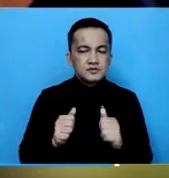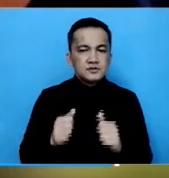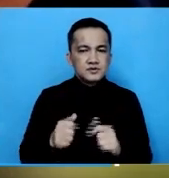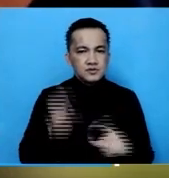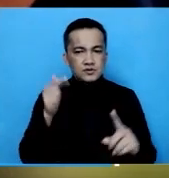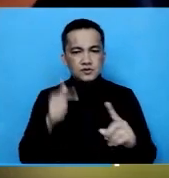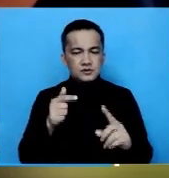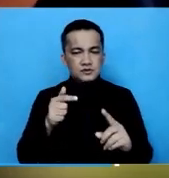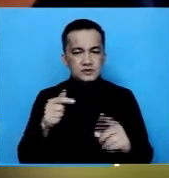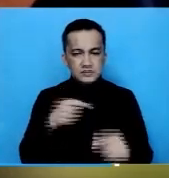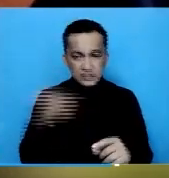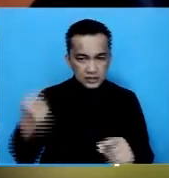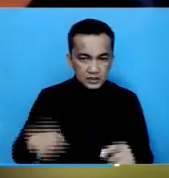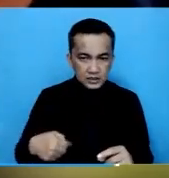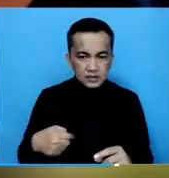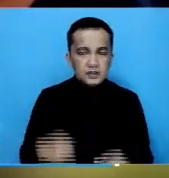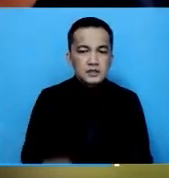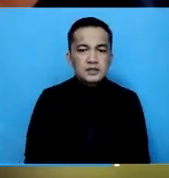ng